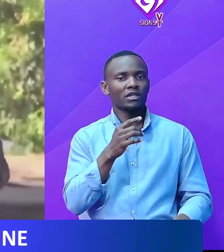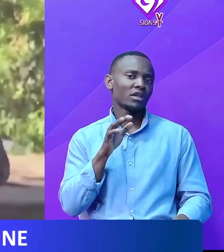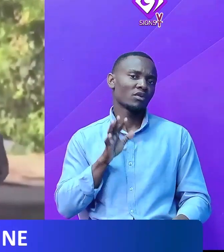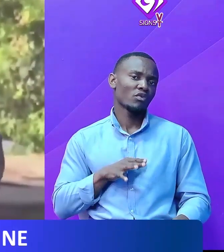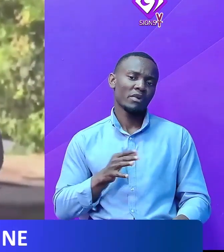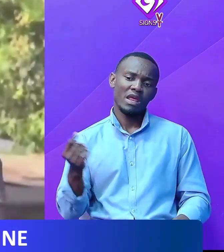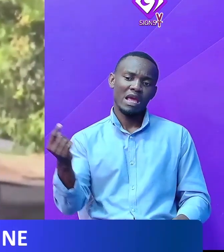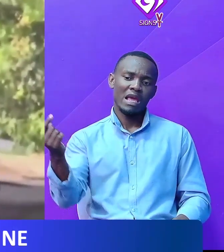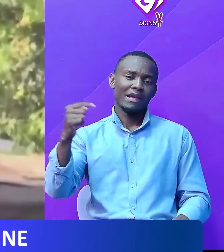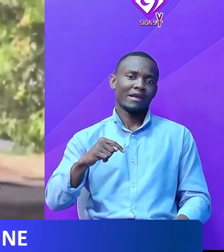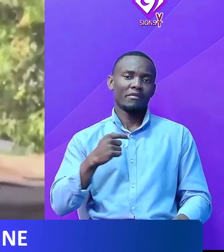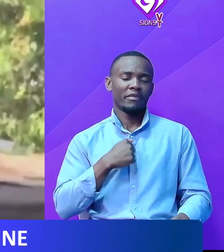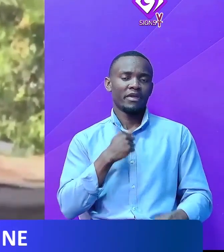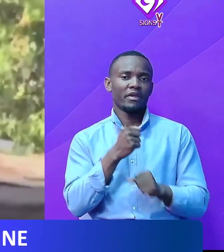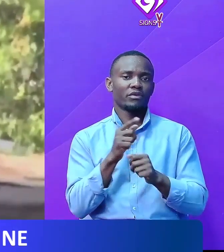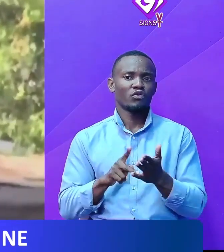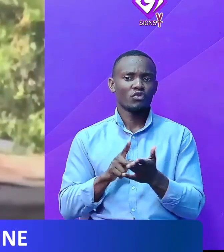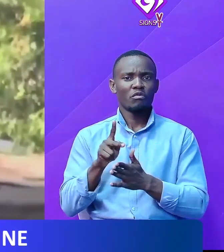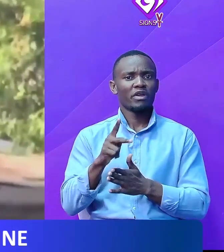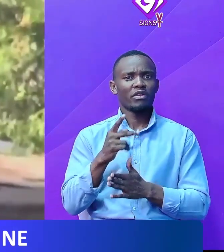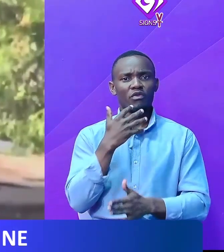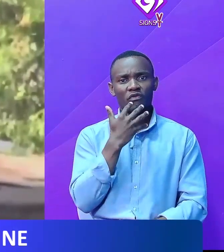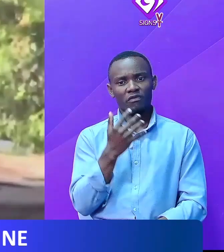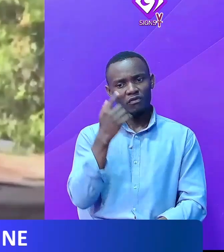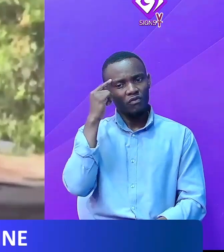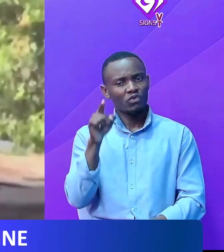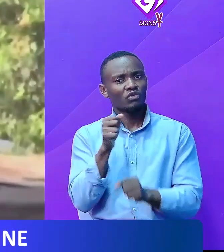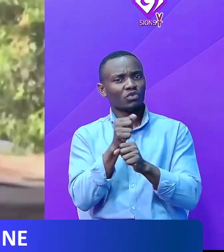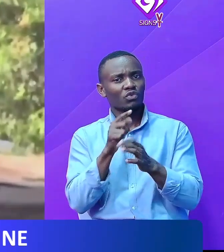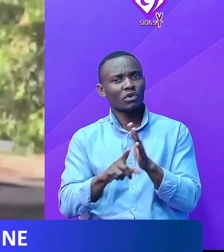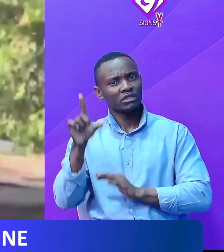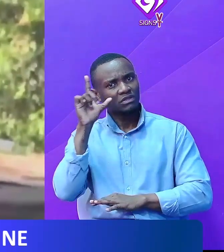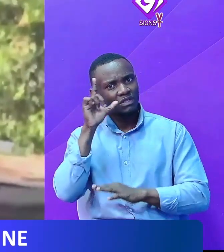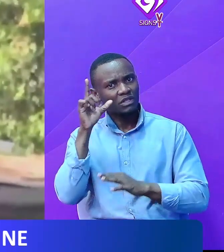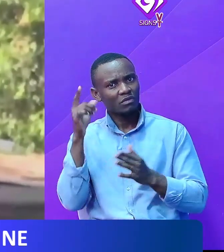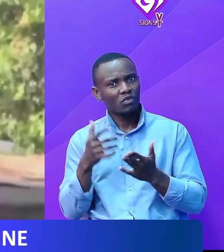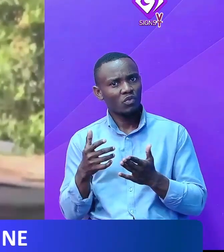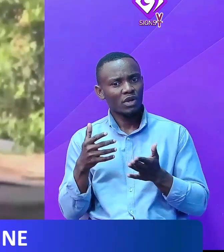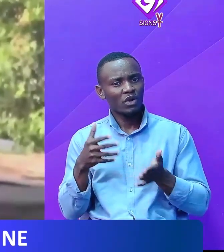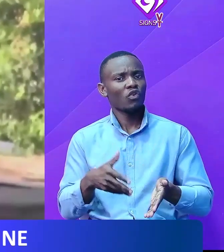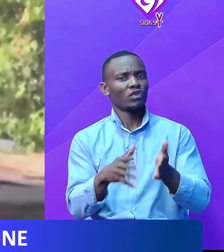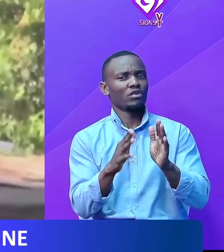pesa shilingi 500. Lazima mlale kwa barabara na mjigaragalie.